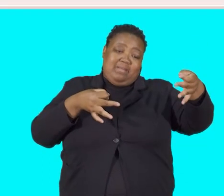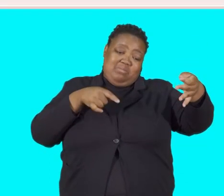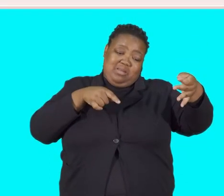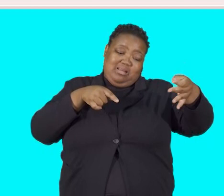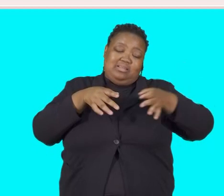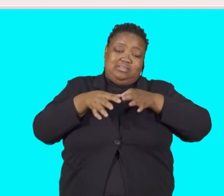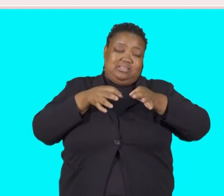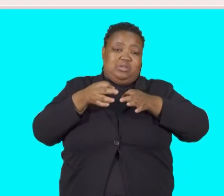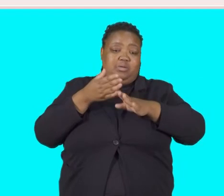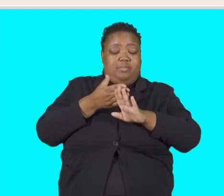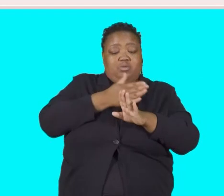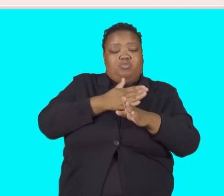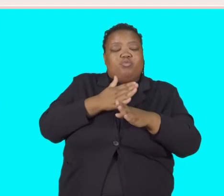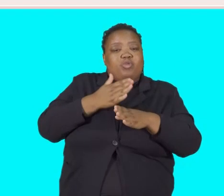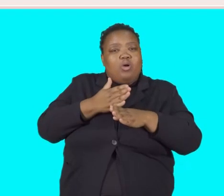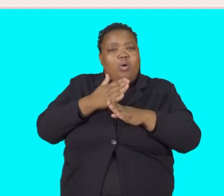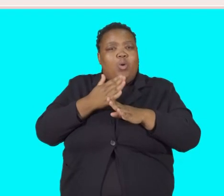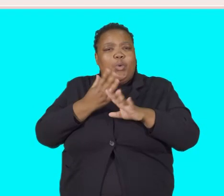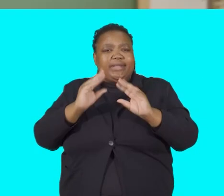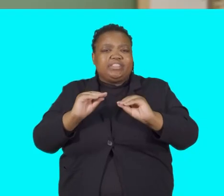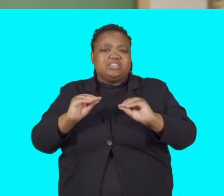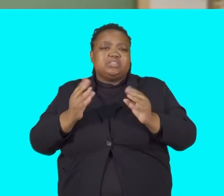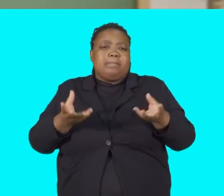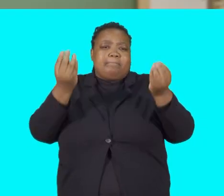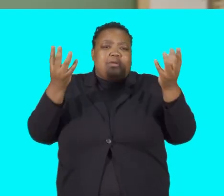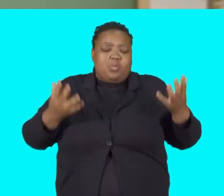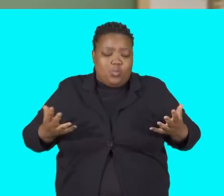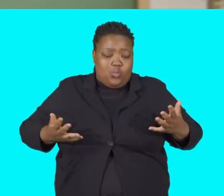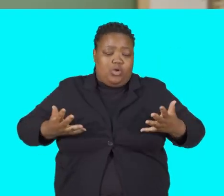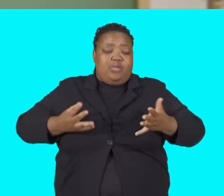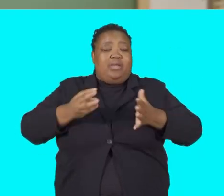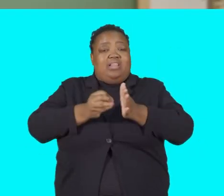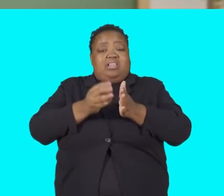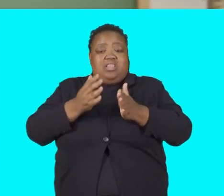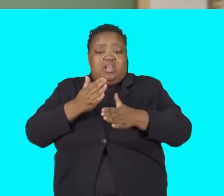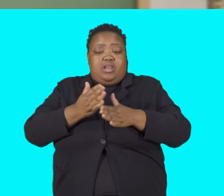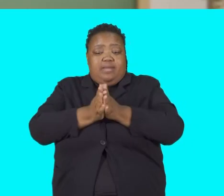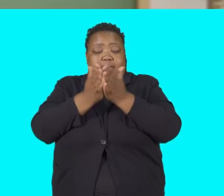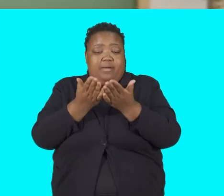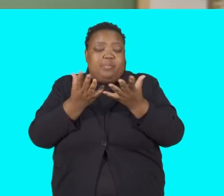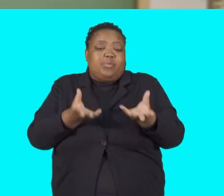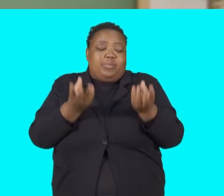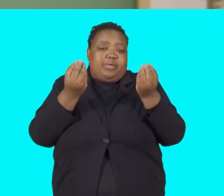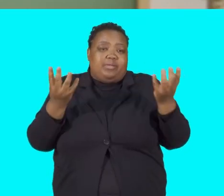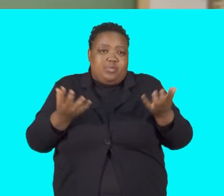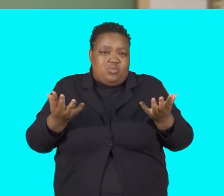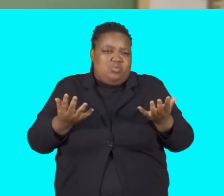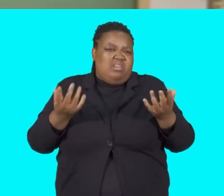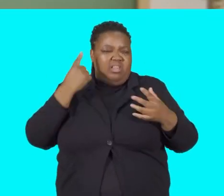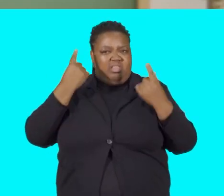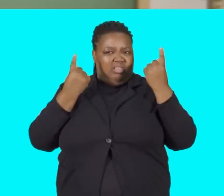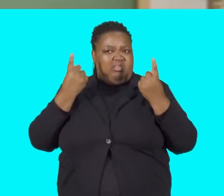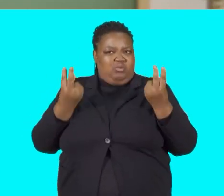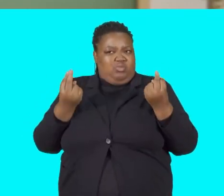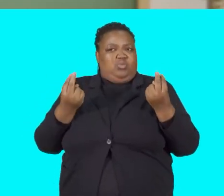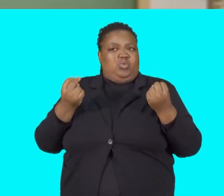ubuwufundisa uzawufumana ndawoni na kwincwadi yomfundi yokusebenzela. Yinto entsha ke leyo endicinga uba iza kubancedisa